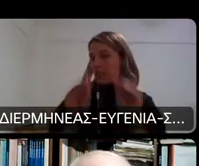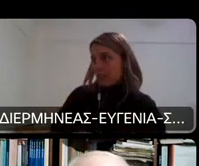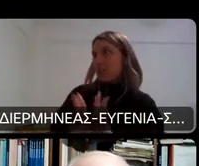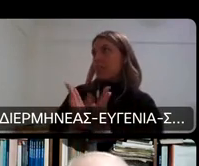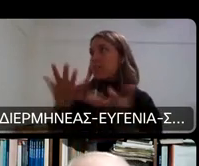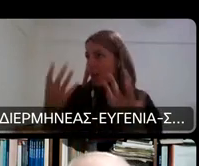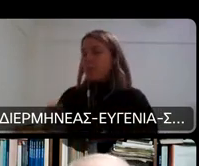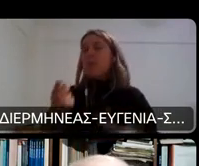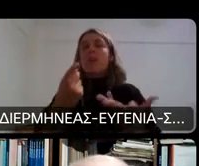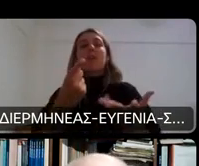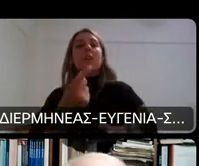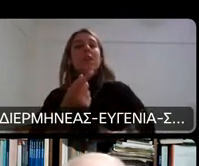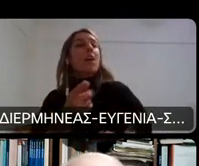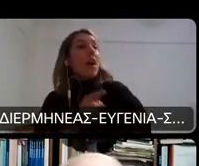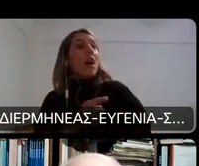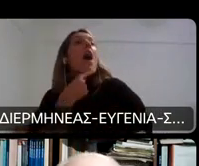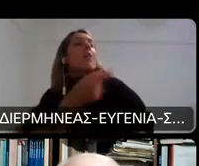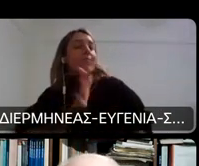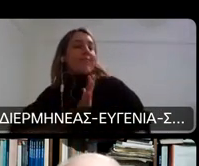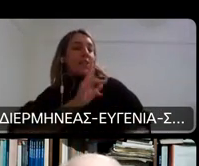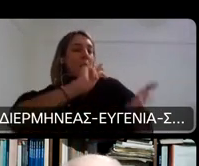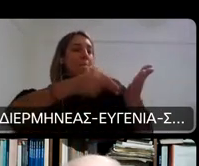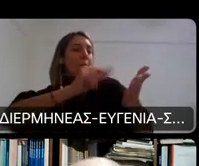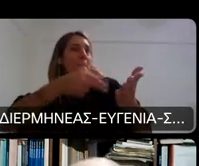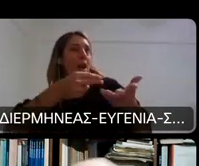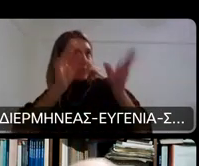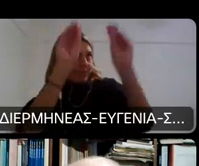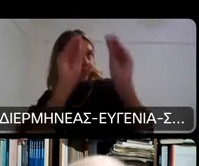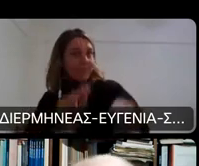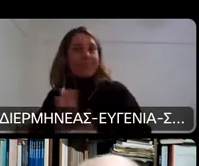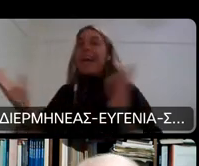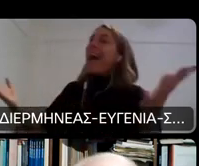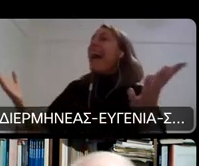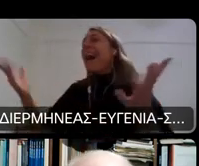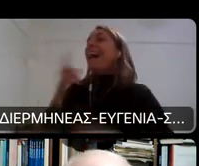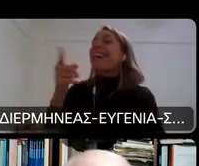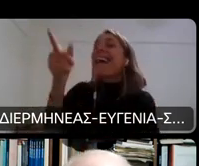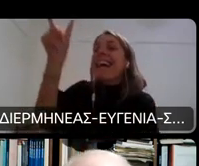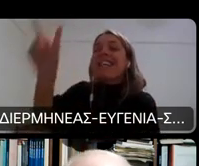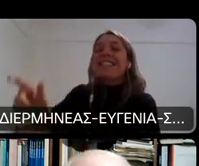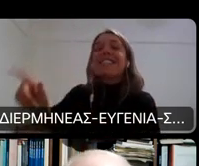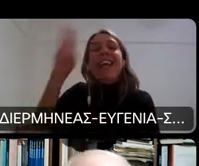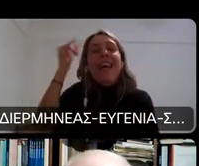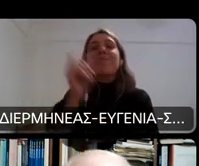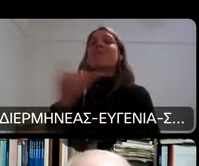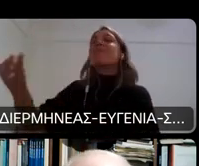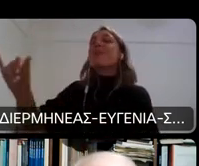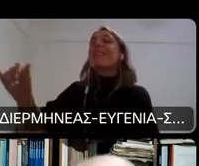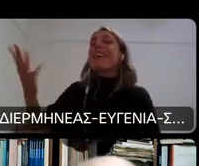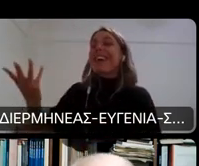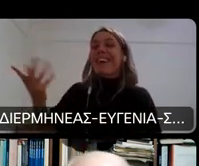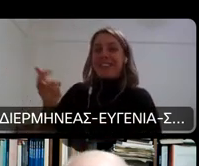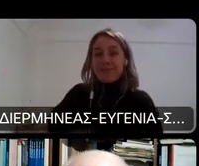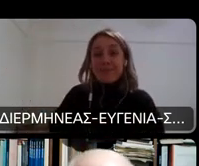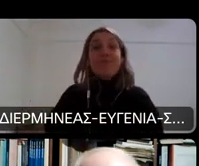ερωτηματολόγιο. Τους εγγεγραμμένους... Κάνα μάνα χωρίς εσένα. Τους εγγεγραμμένους συνέδρους που έλαβαν